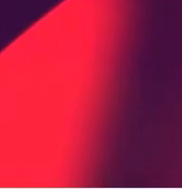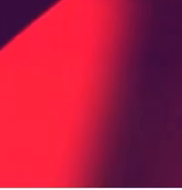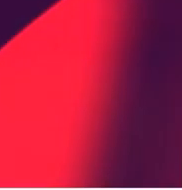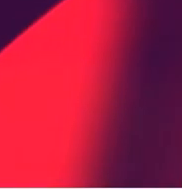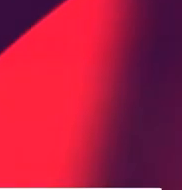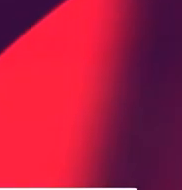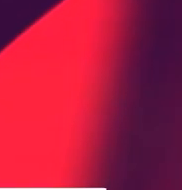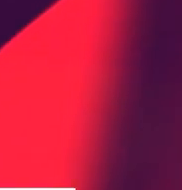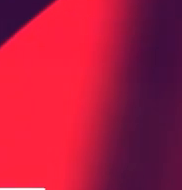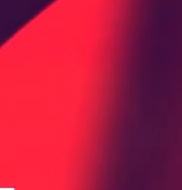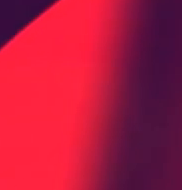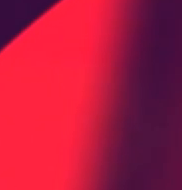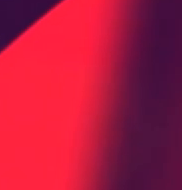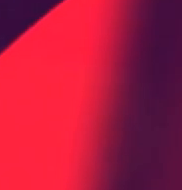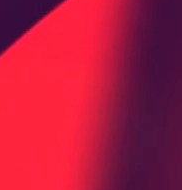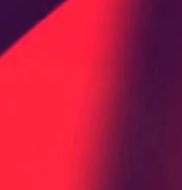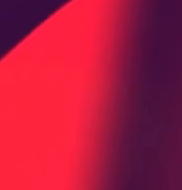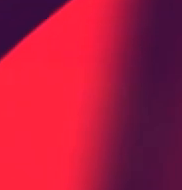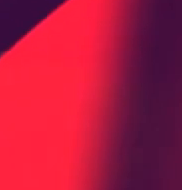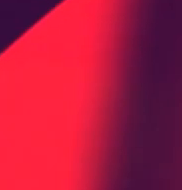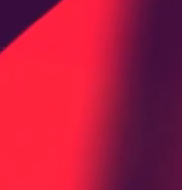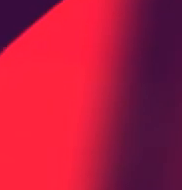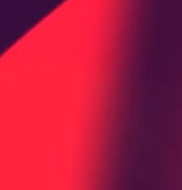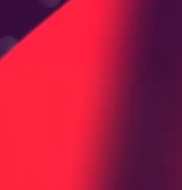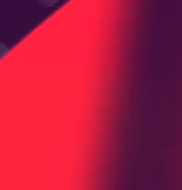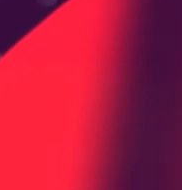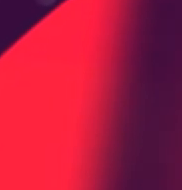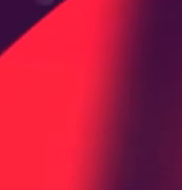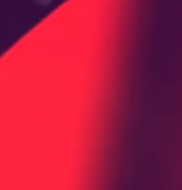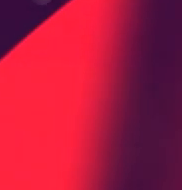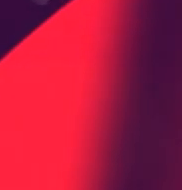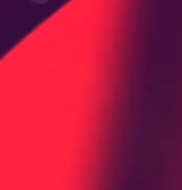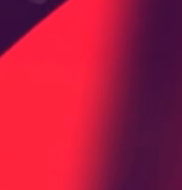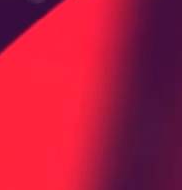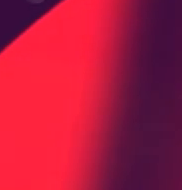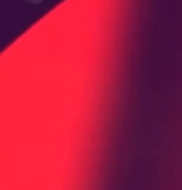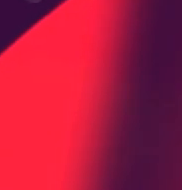අලුත් වීඩියෝ ගැන මුලින්ම දැනගන්න මෙම සීනුව ක්ලික් කරන්න.